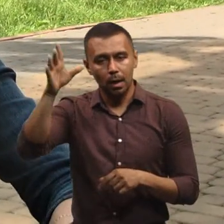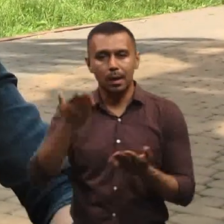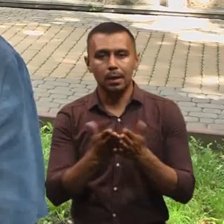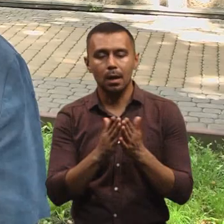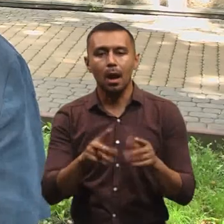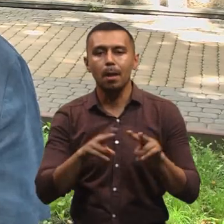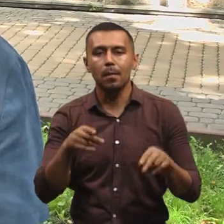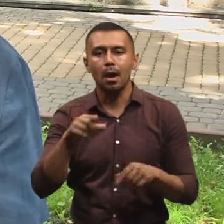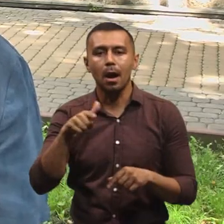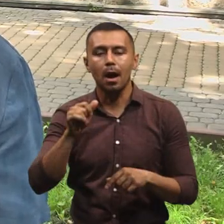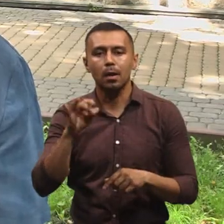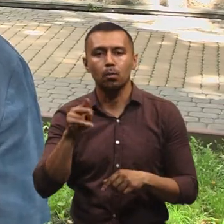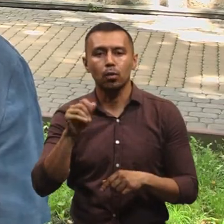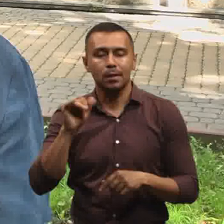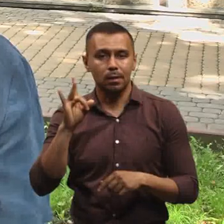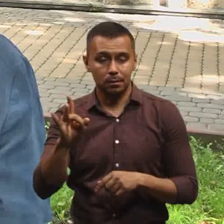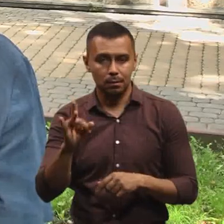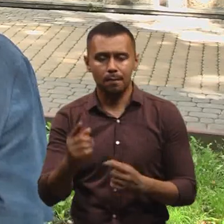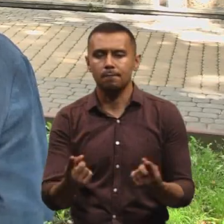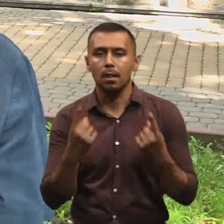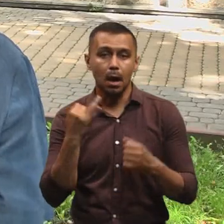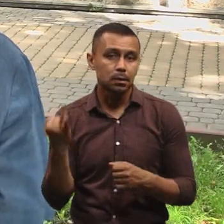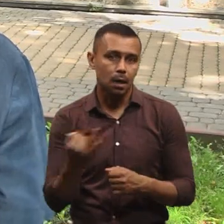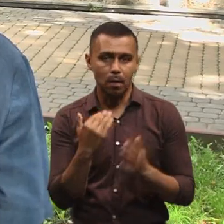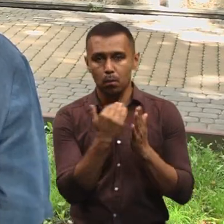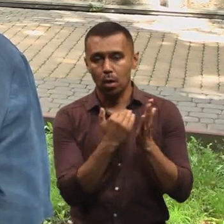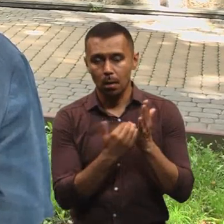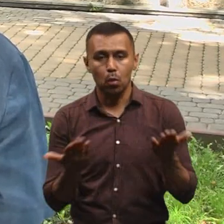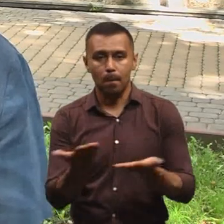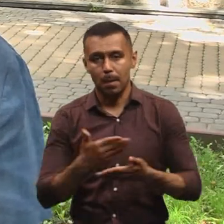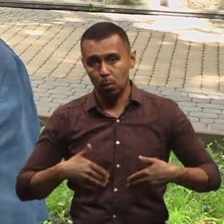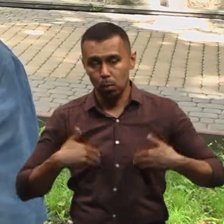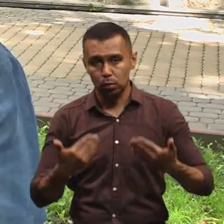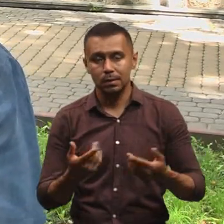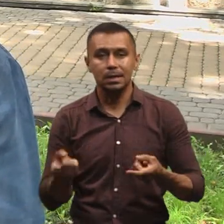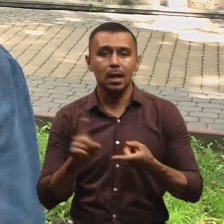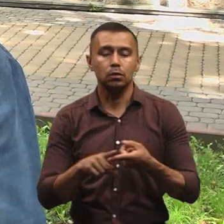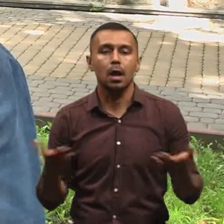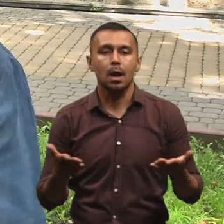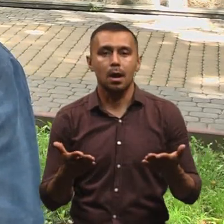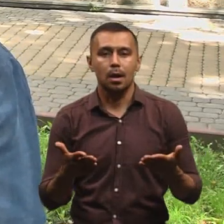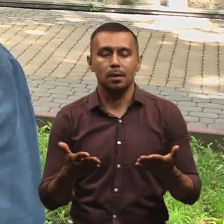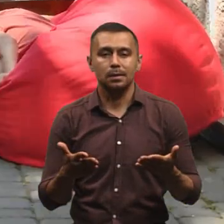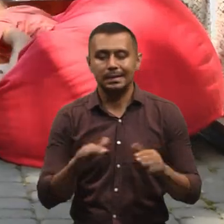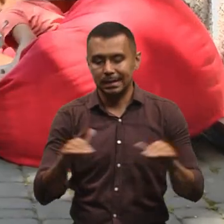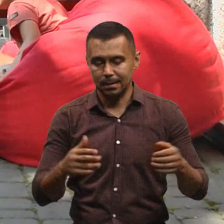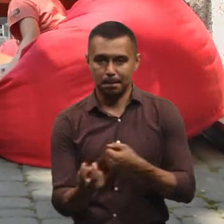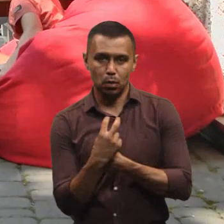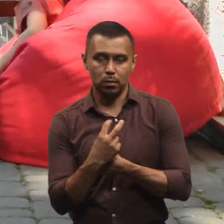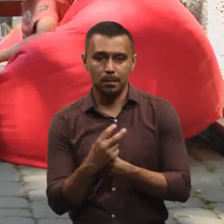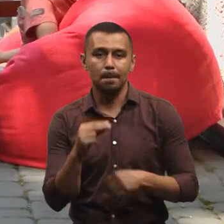Гаррі Поттер тобто велика цікава програма яку ми пропонуємо залежно яка аудиторія до нас підходить